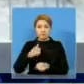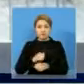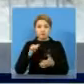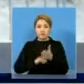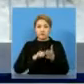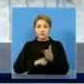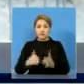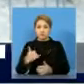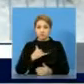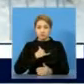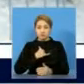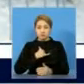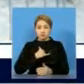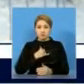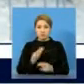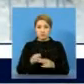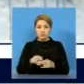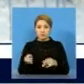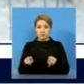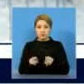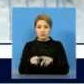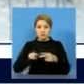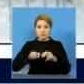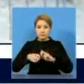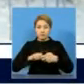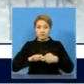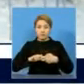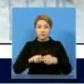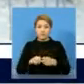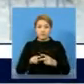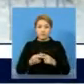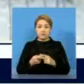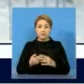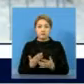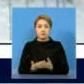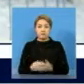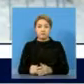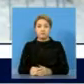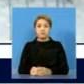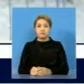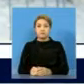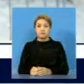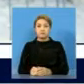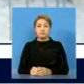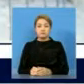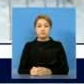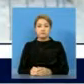у нас – это одновременная поломка спецтехники, нескольких спецтехники, можно сказать,